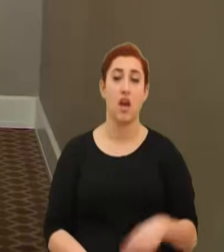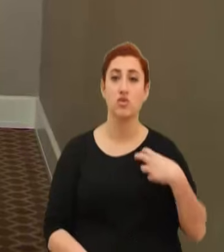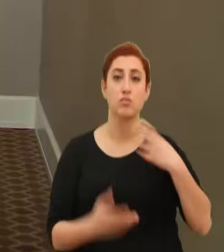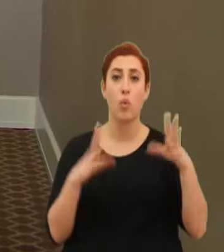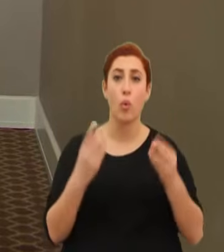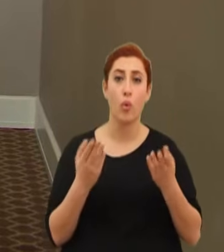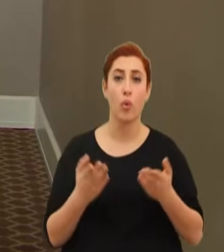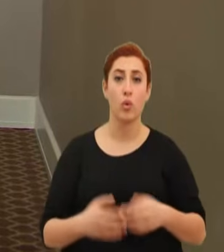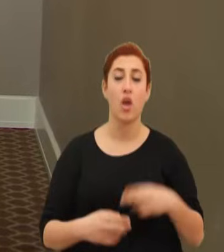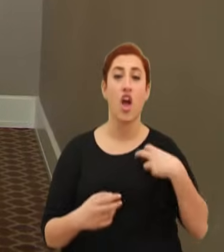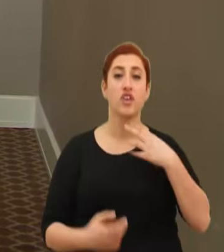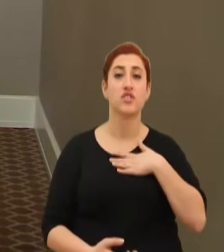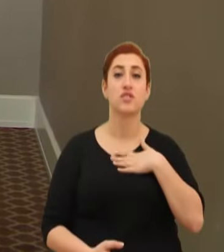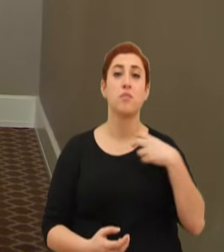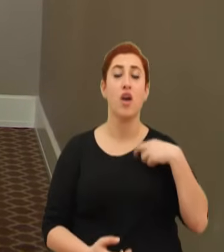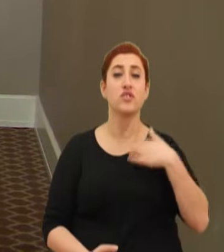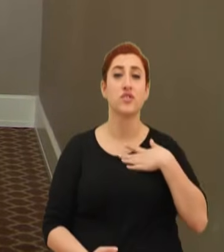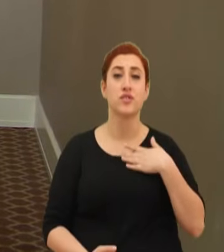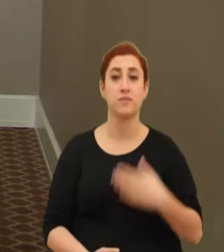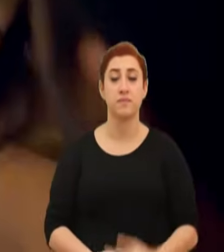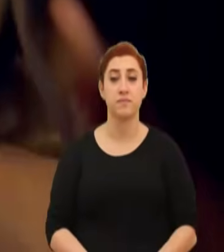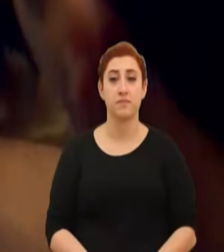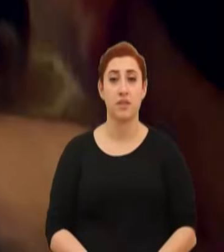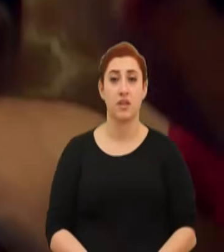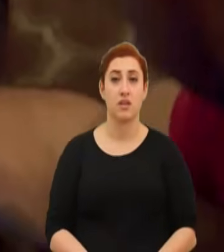Aşkım ne oluyor? Aşkım.